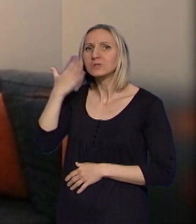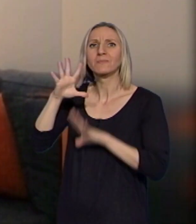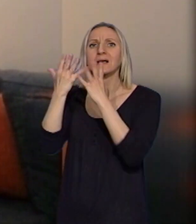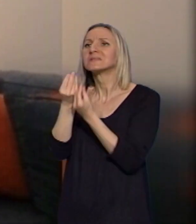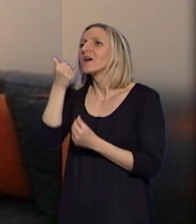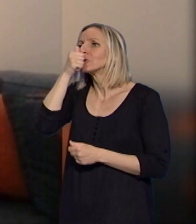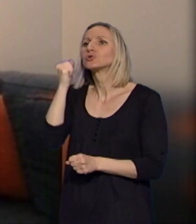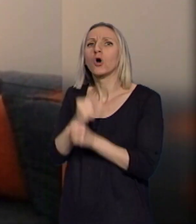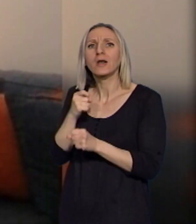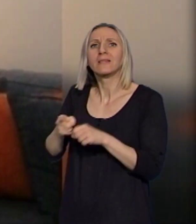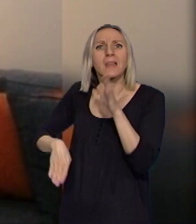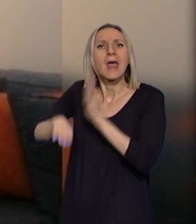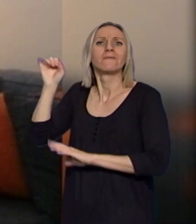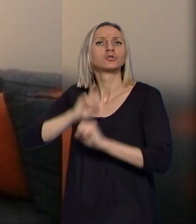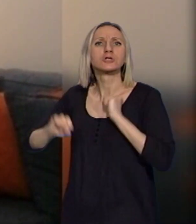mogući način.